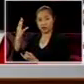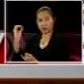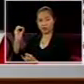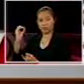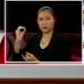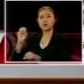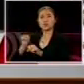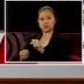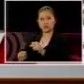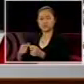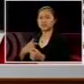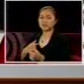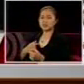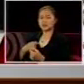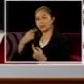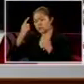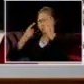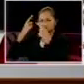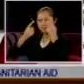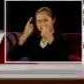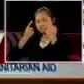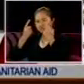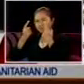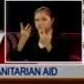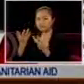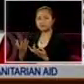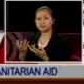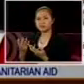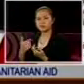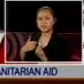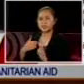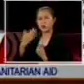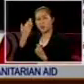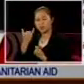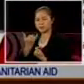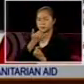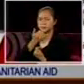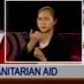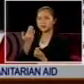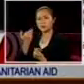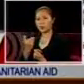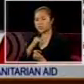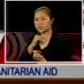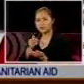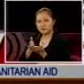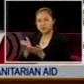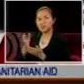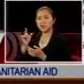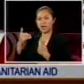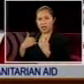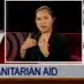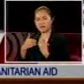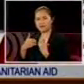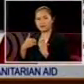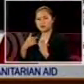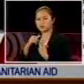So, na masyado po akong nabahala na may mga irregularidad at meron hong mga, nung mga